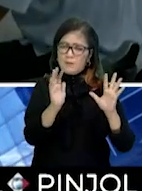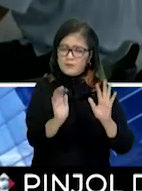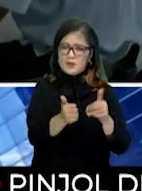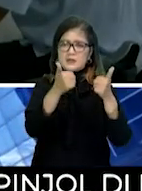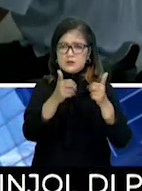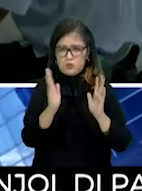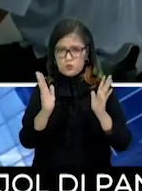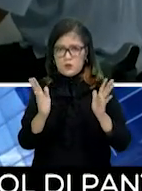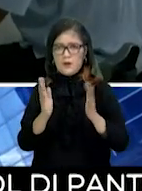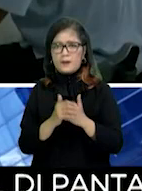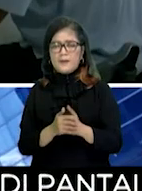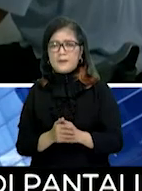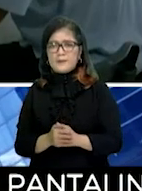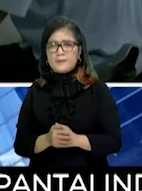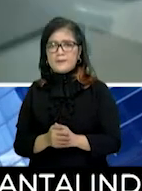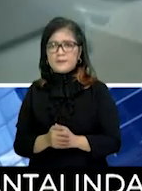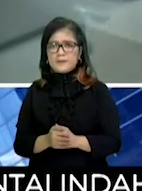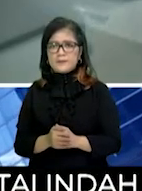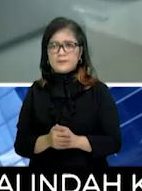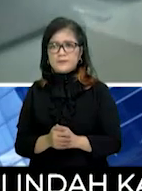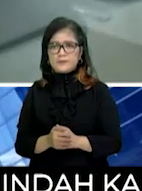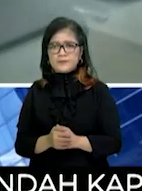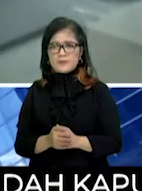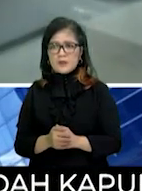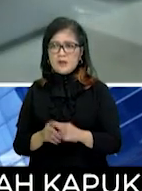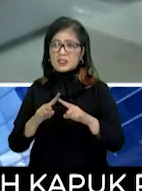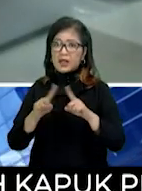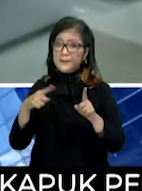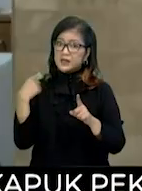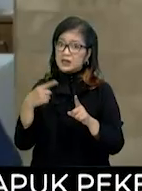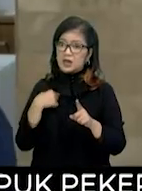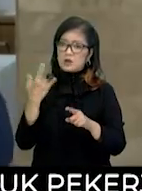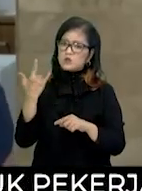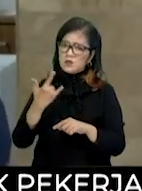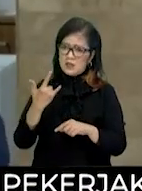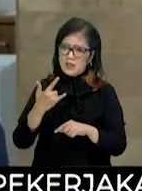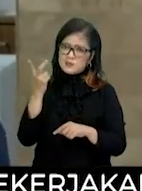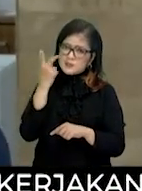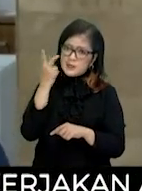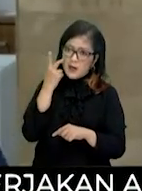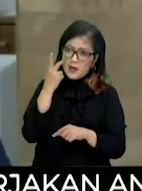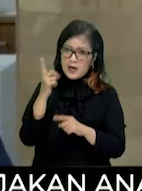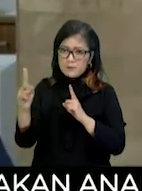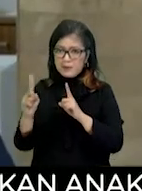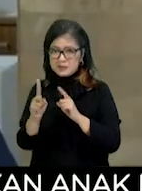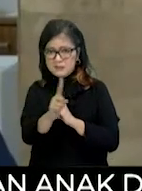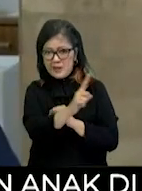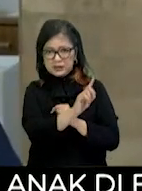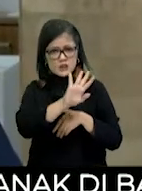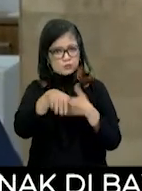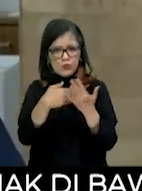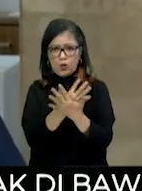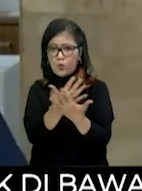ini jangan sampai begitu untuk kasus COVID-19 gelombang 3 ini terjadi. Untuk itu adanya peran aktif dari seluruh pihak untuk